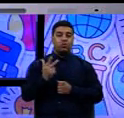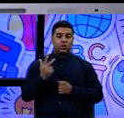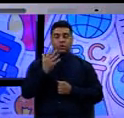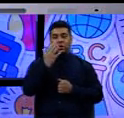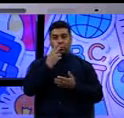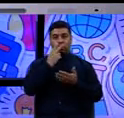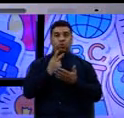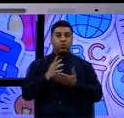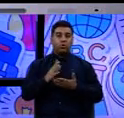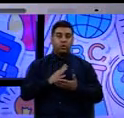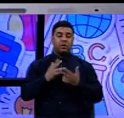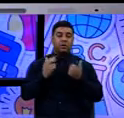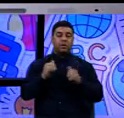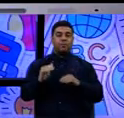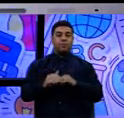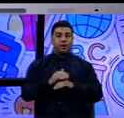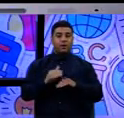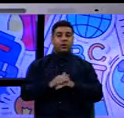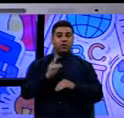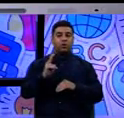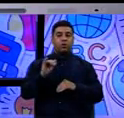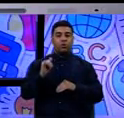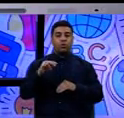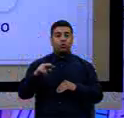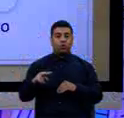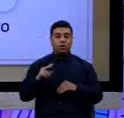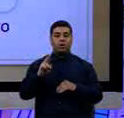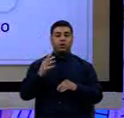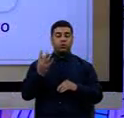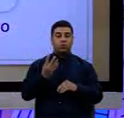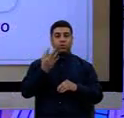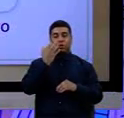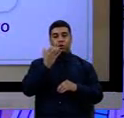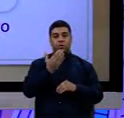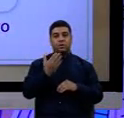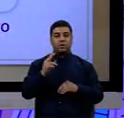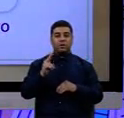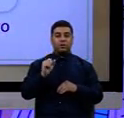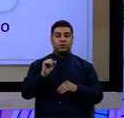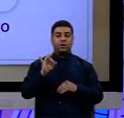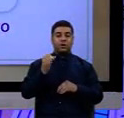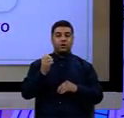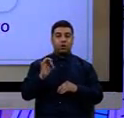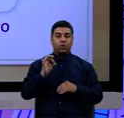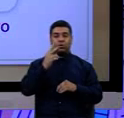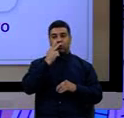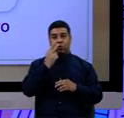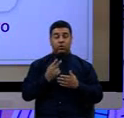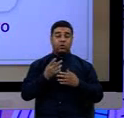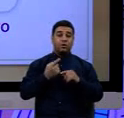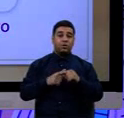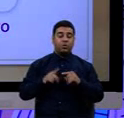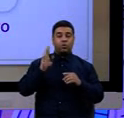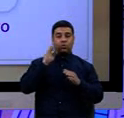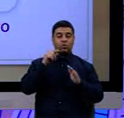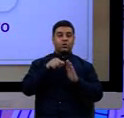uchinchi rasmda ko'rib turgan, ha, barakalla, ko'l edi. 4-chi rasmda siz daryoni ko'rib turibsiz. Mana